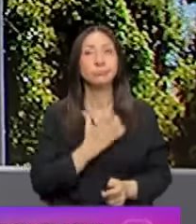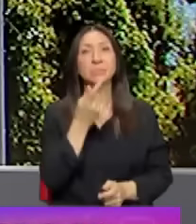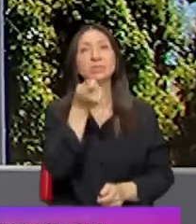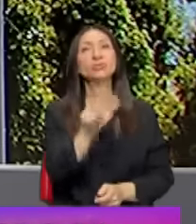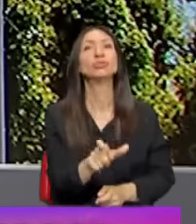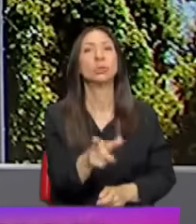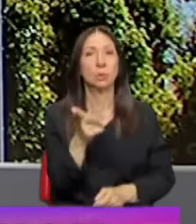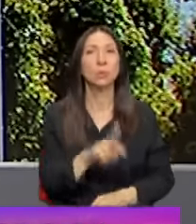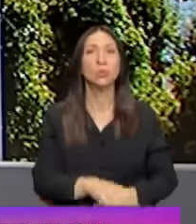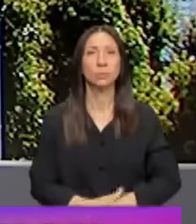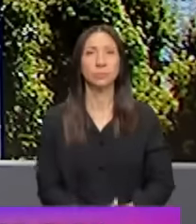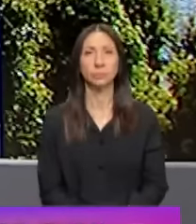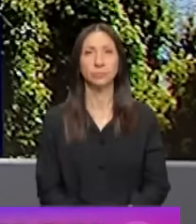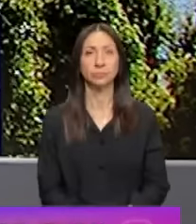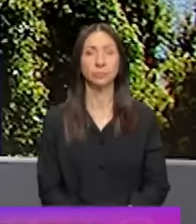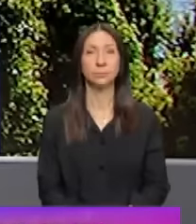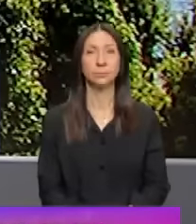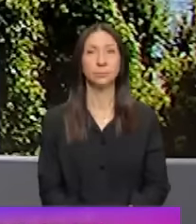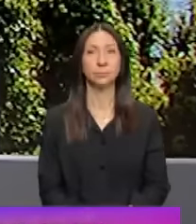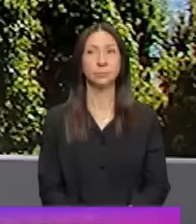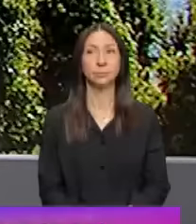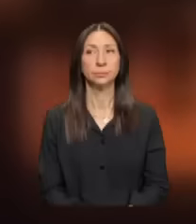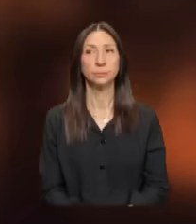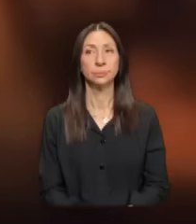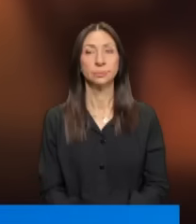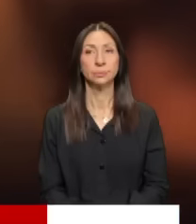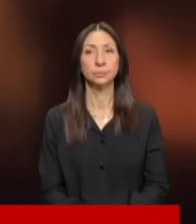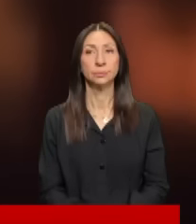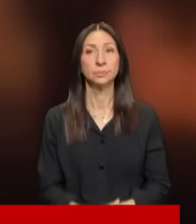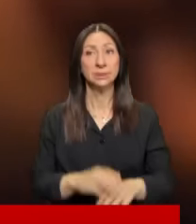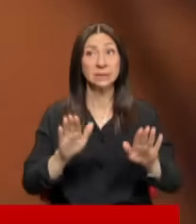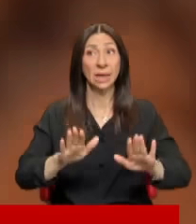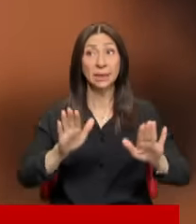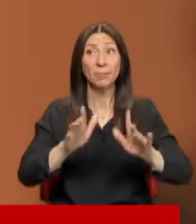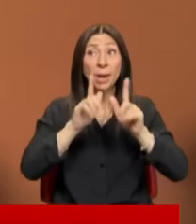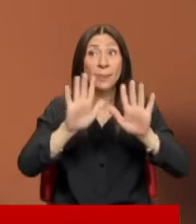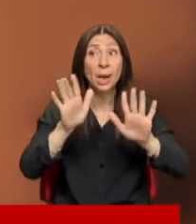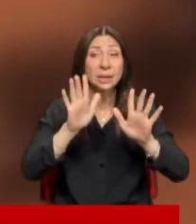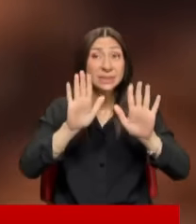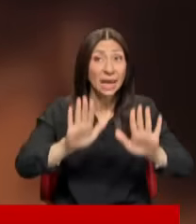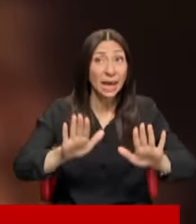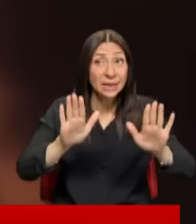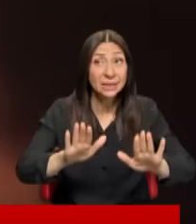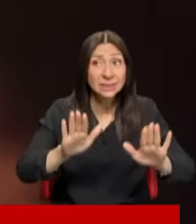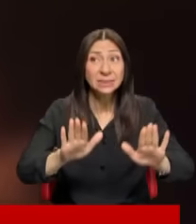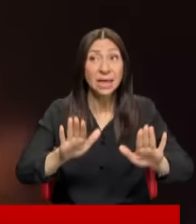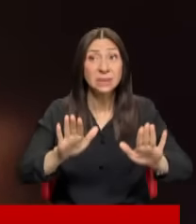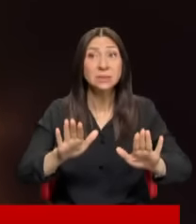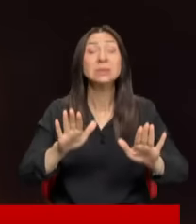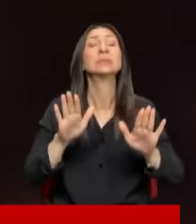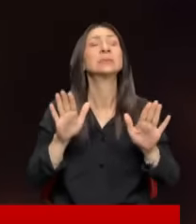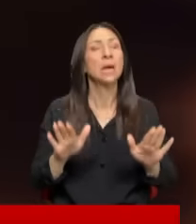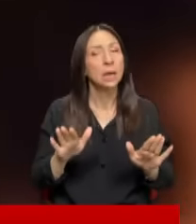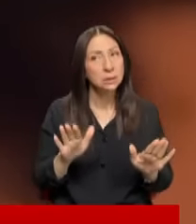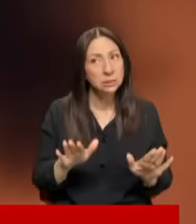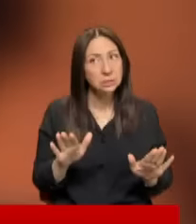işçi hayatını kaybetti. Sakin, rahat ol. Var mı? Evimiz sakin. Aslan parçam